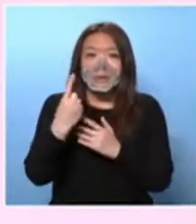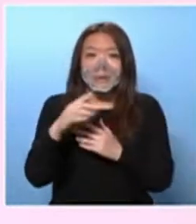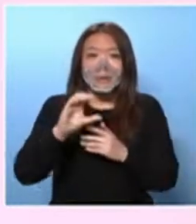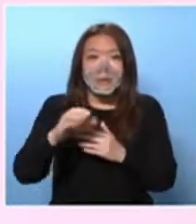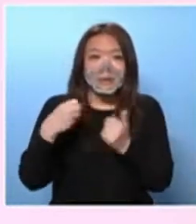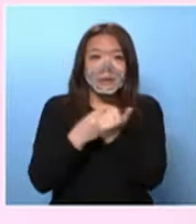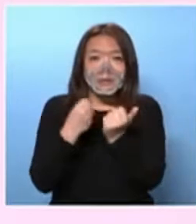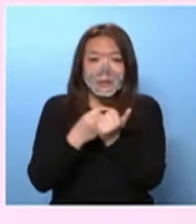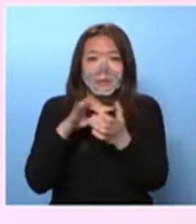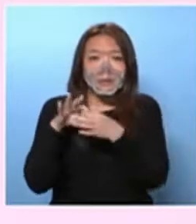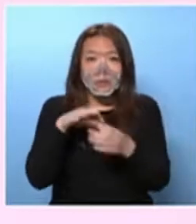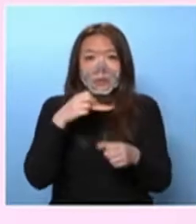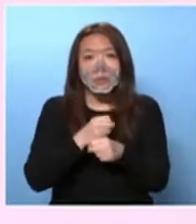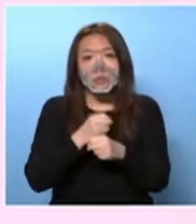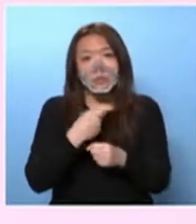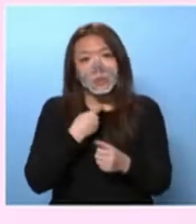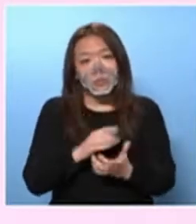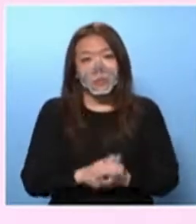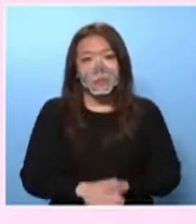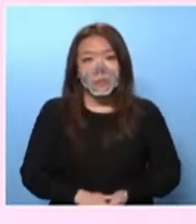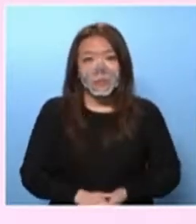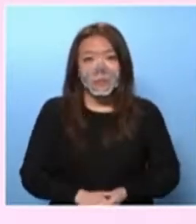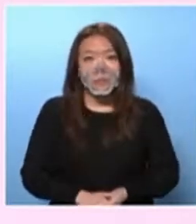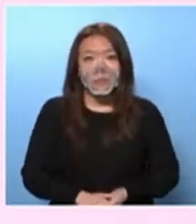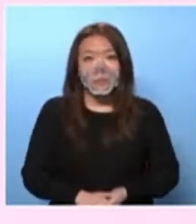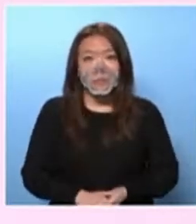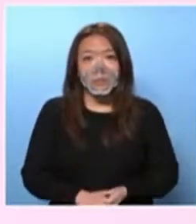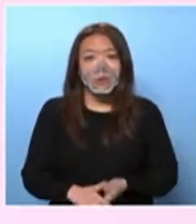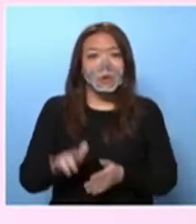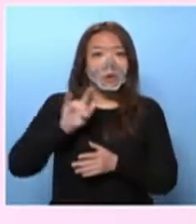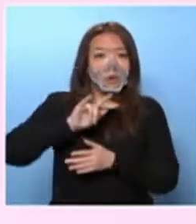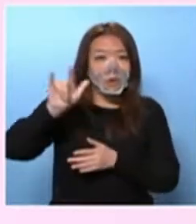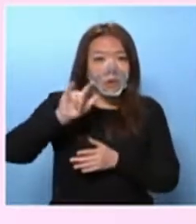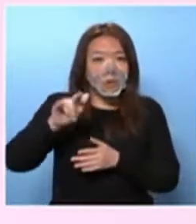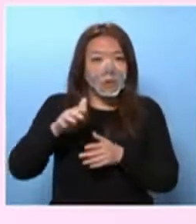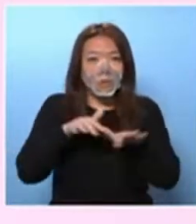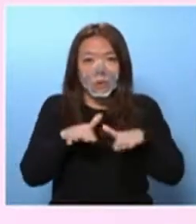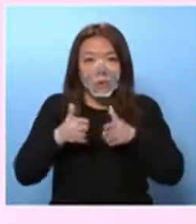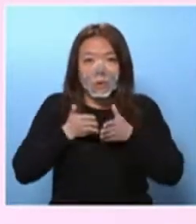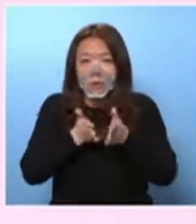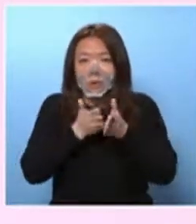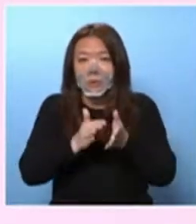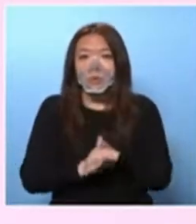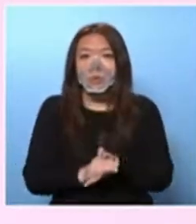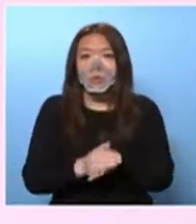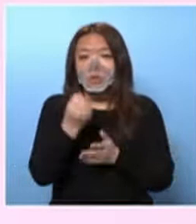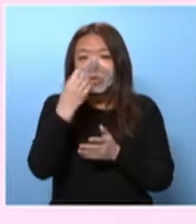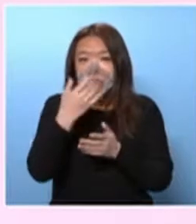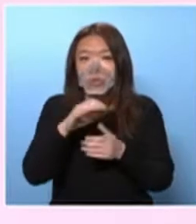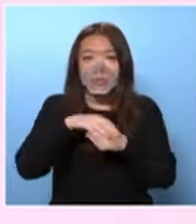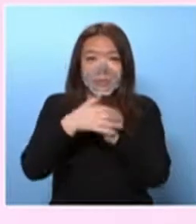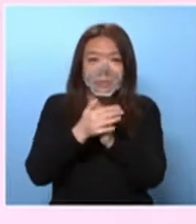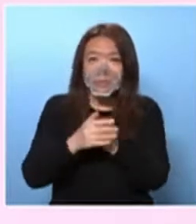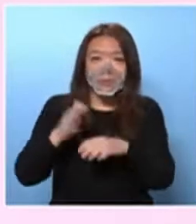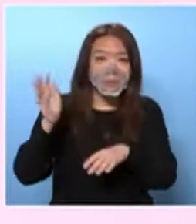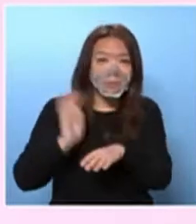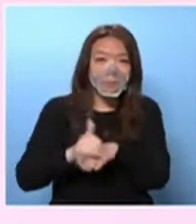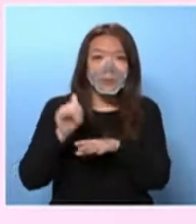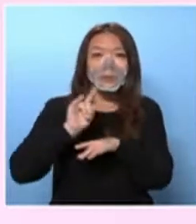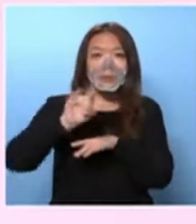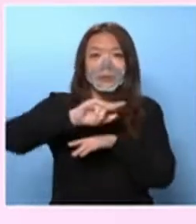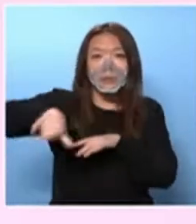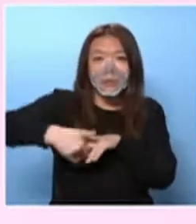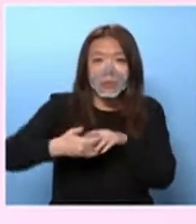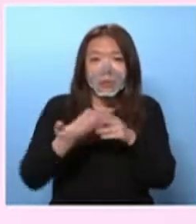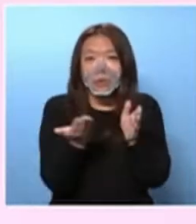to support the above work. 航空 Aviation and maritime sectors. Hong Kong's